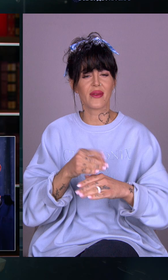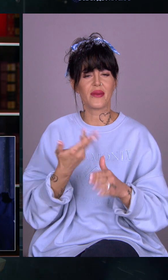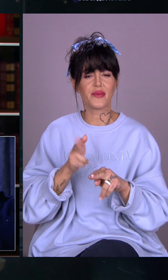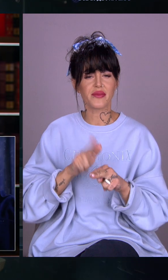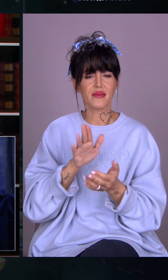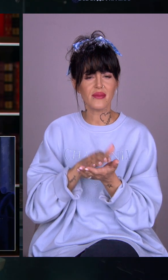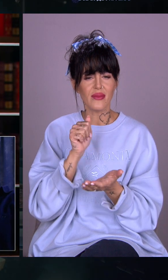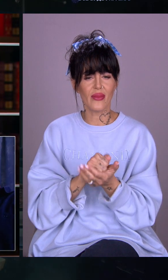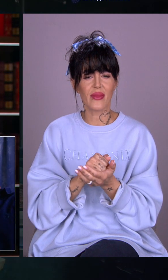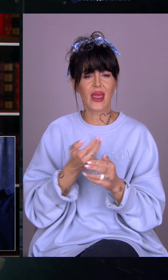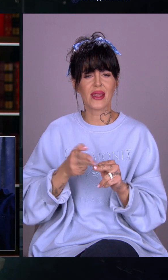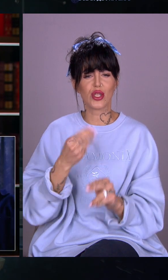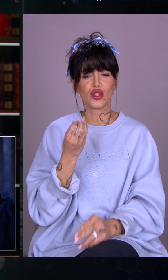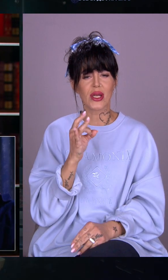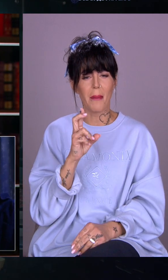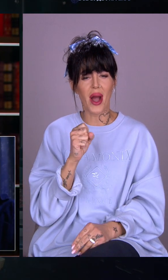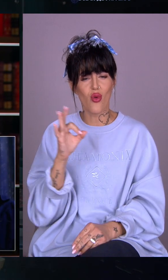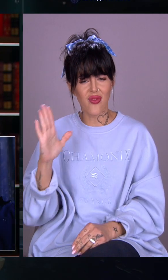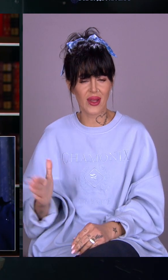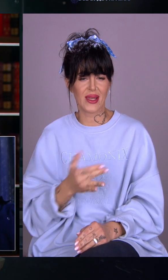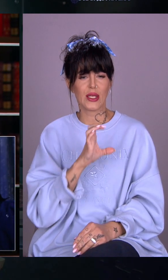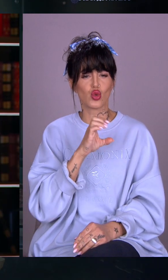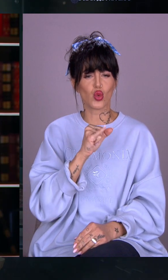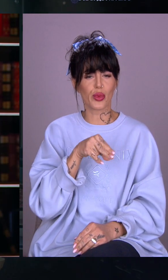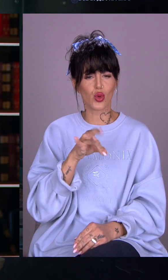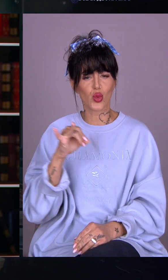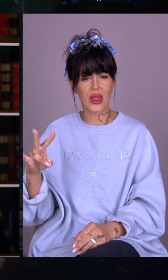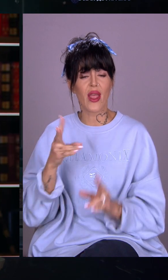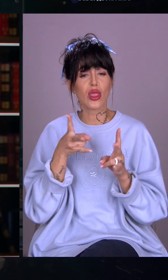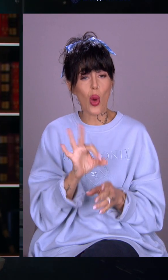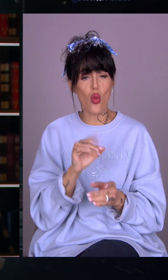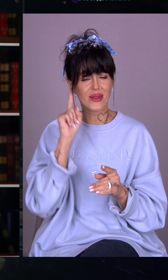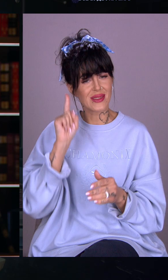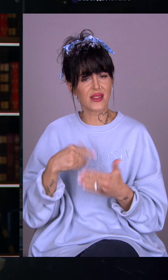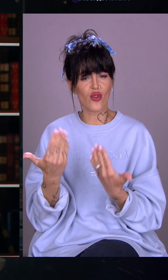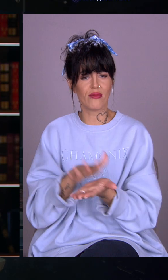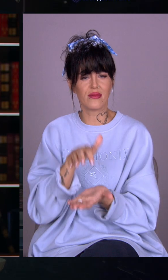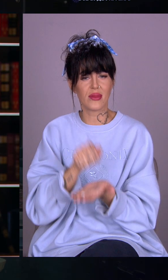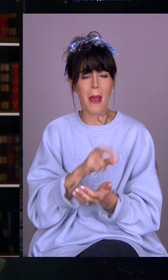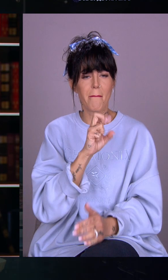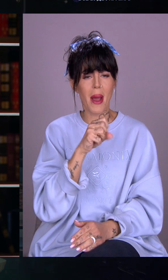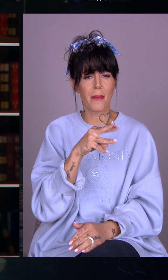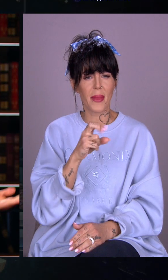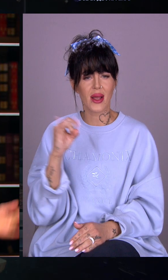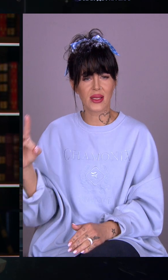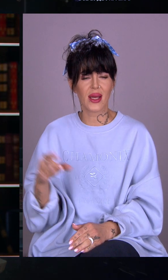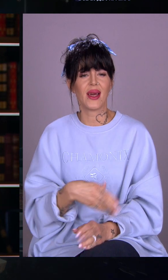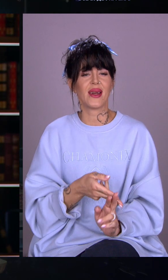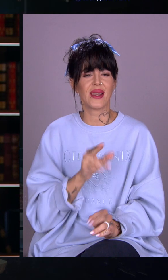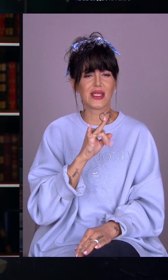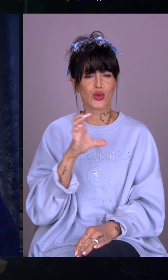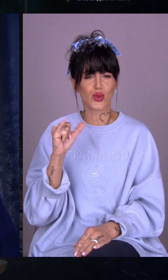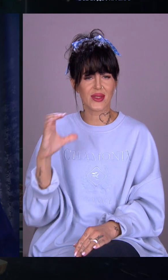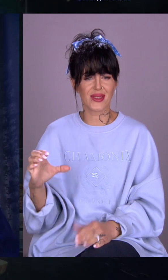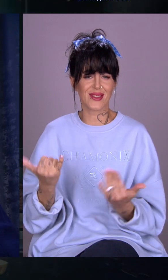Сергійовича та Щербакова Сергія Павловича, але всі знають, як гумористичний дует «Бампер» і «СУС». Так, вони в нас